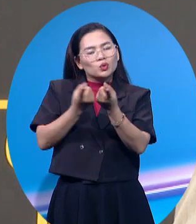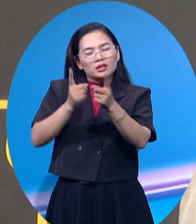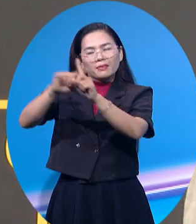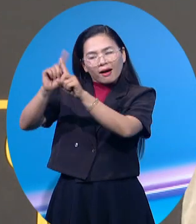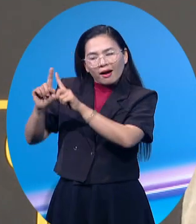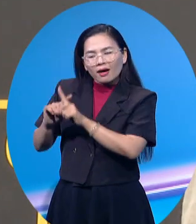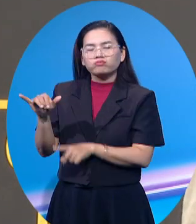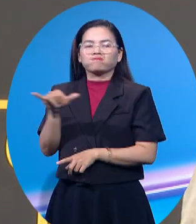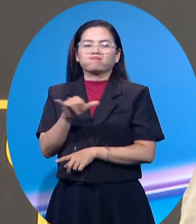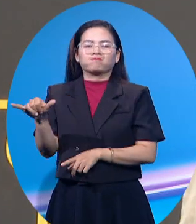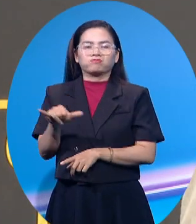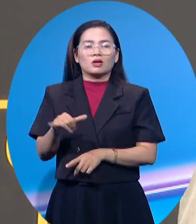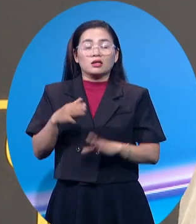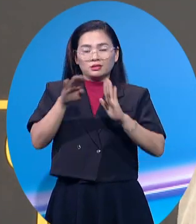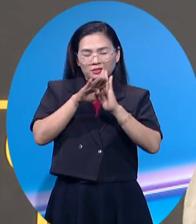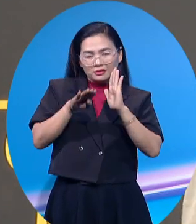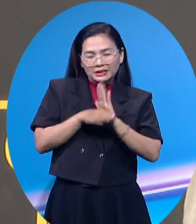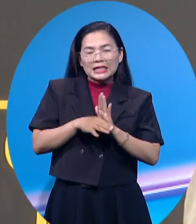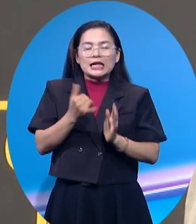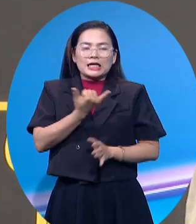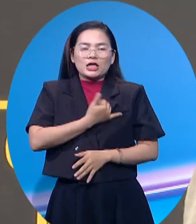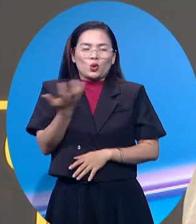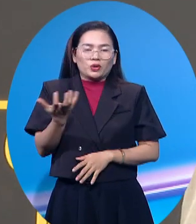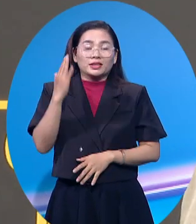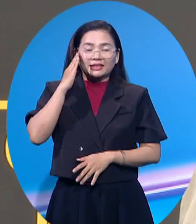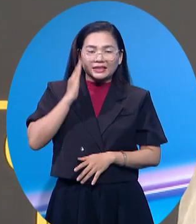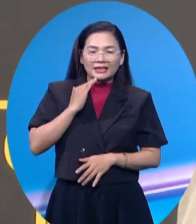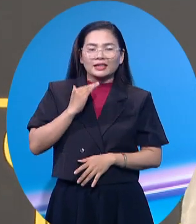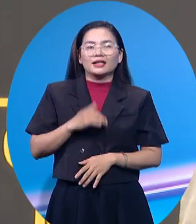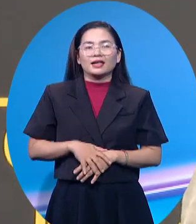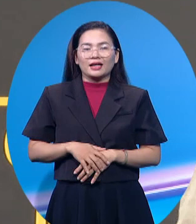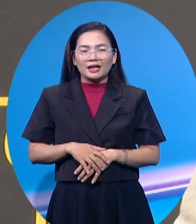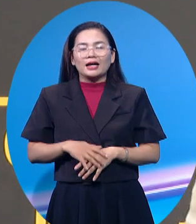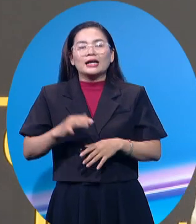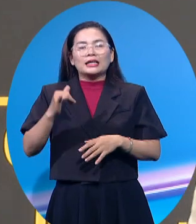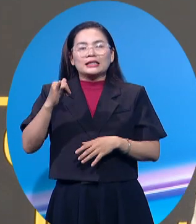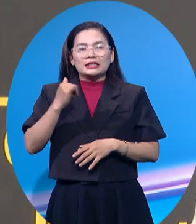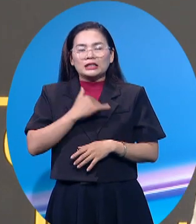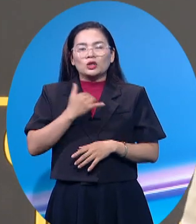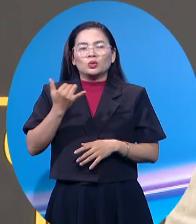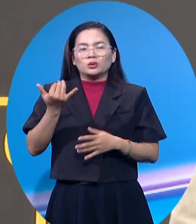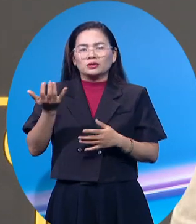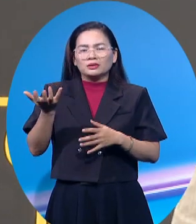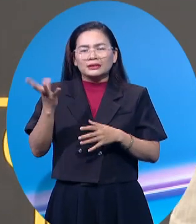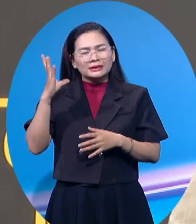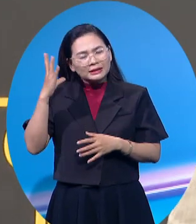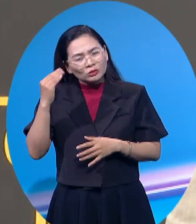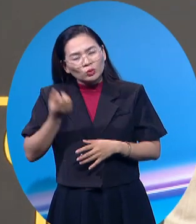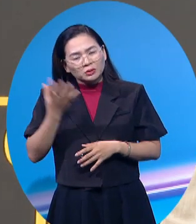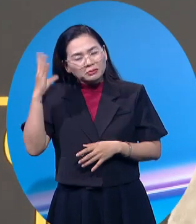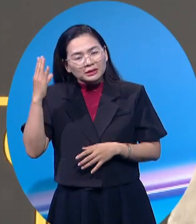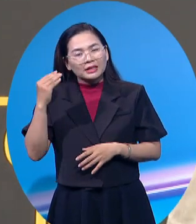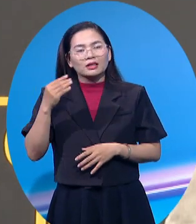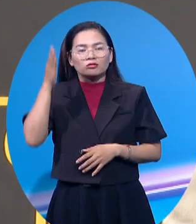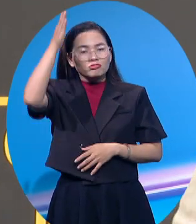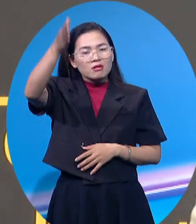tôi tin rằng chương trình Yêu nước sạch, hành động xanh của AB InBev sẽ đem đến những trải nghiệm tích cực cho cộng đồng, người tiêu dùng, đối tác tại Việt Nam, một